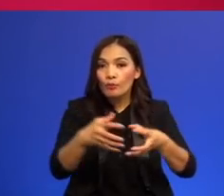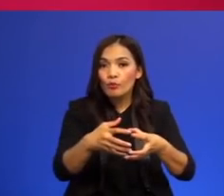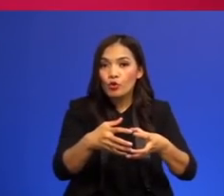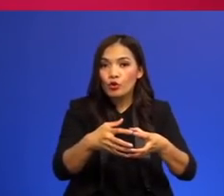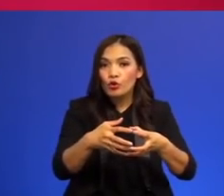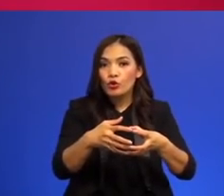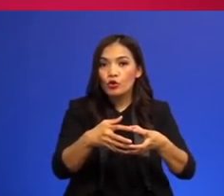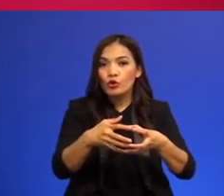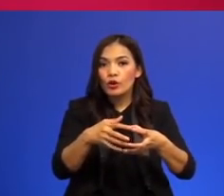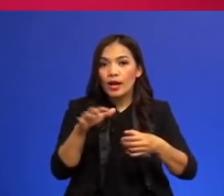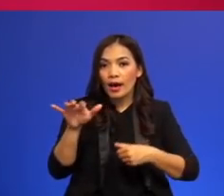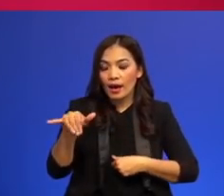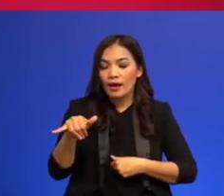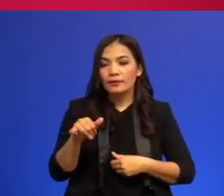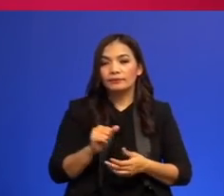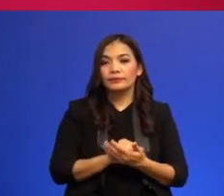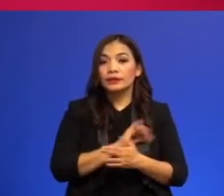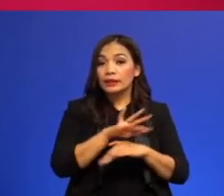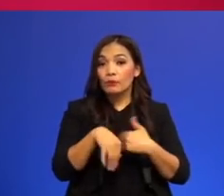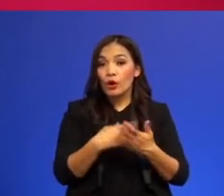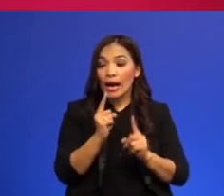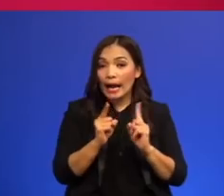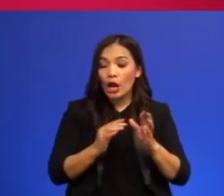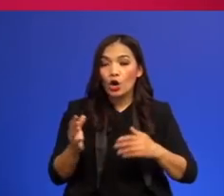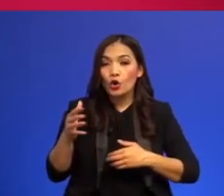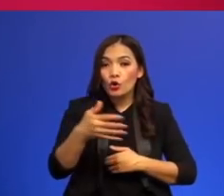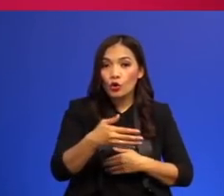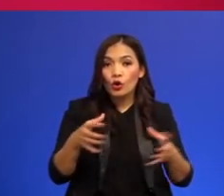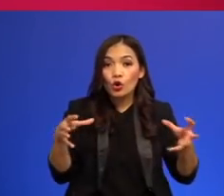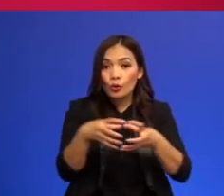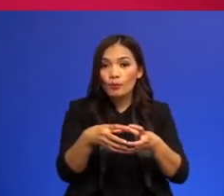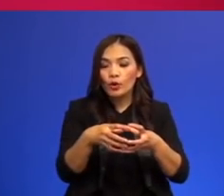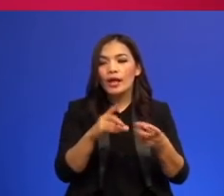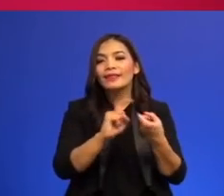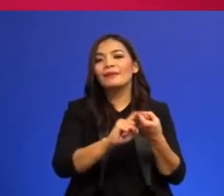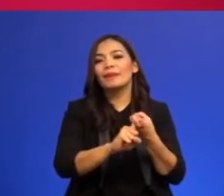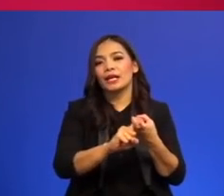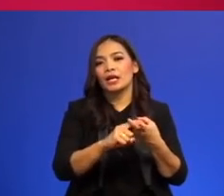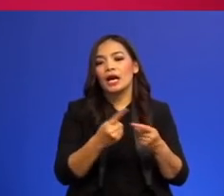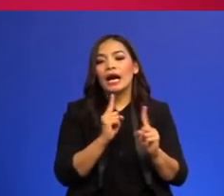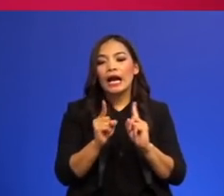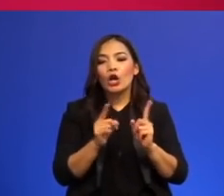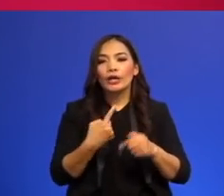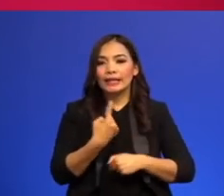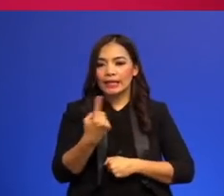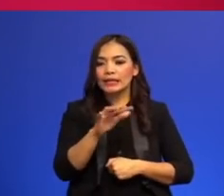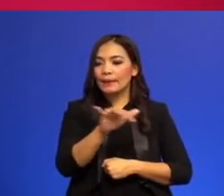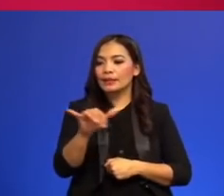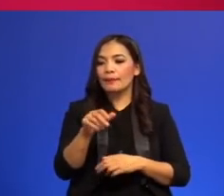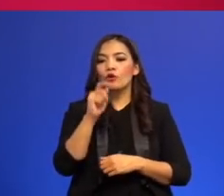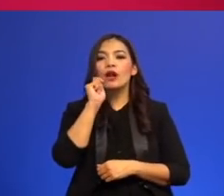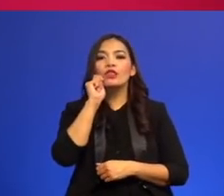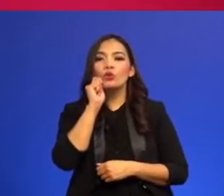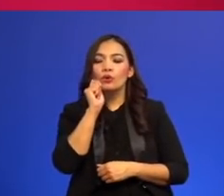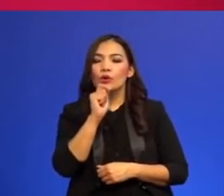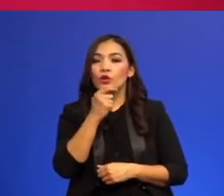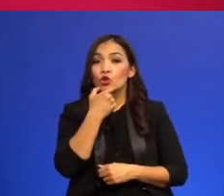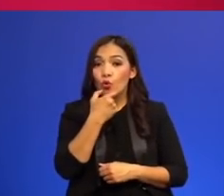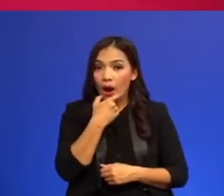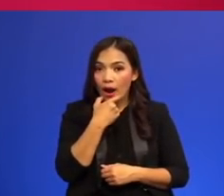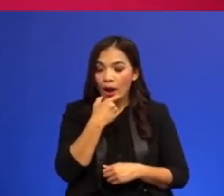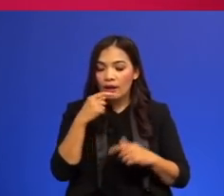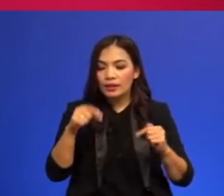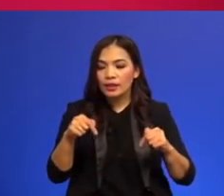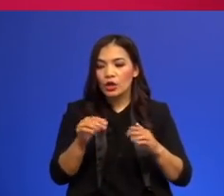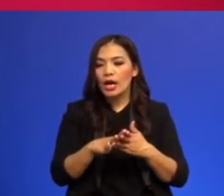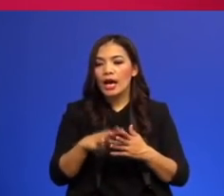Pak Ganda, Pak Nyoman. Kan jadi temenan Pak, kita udah sama-sama tua, ya